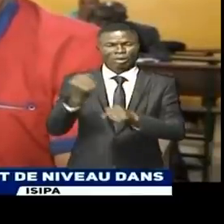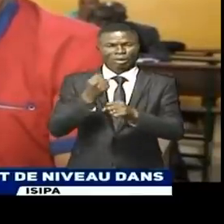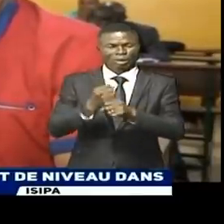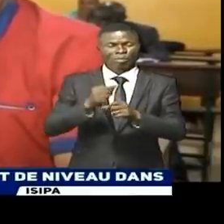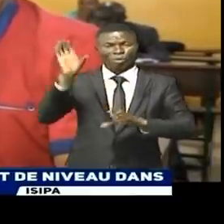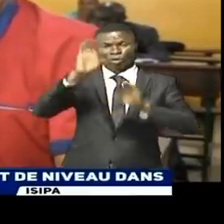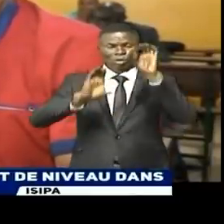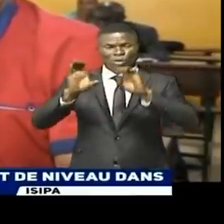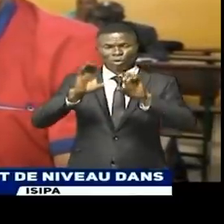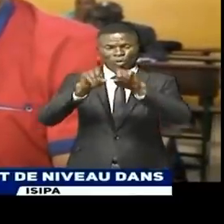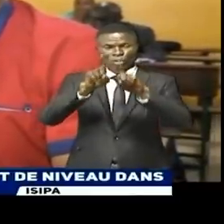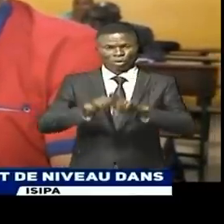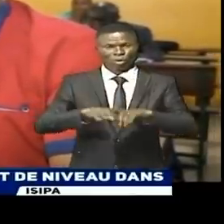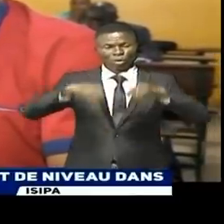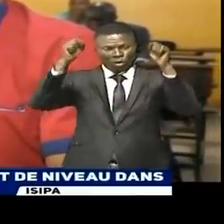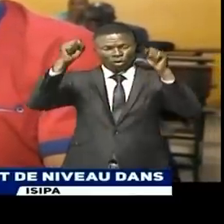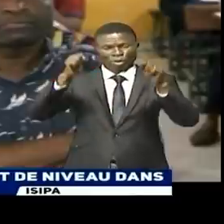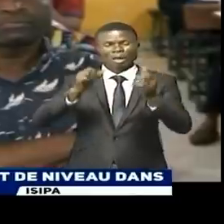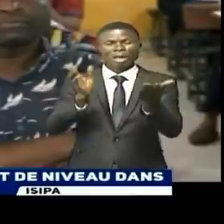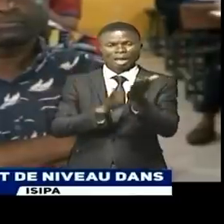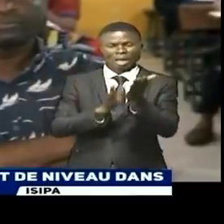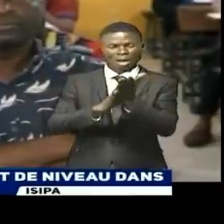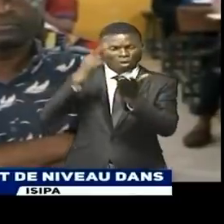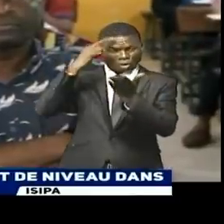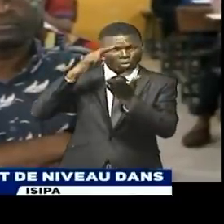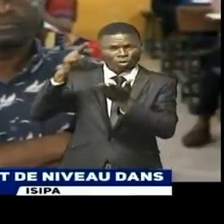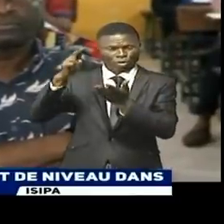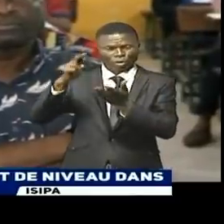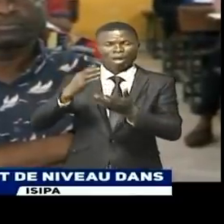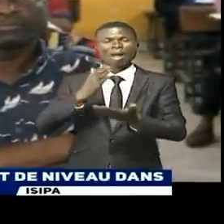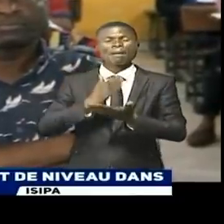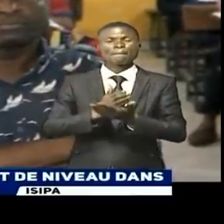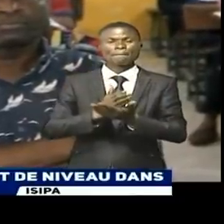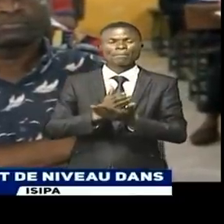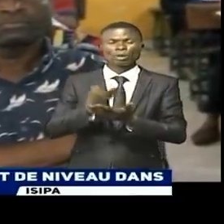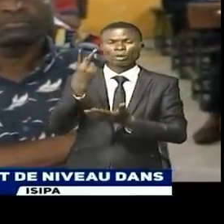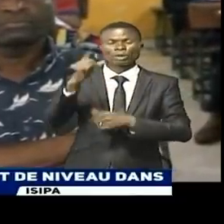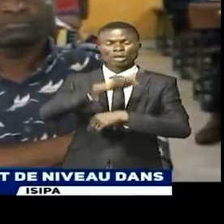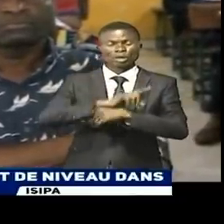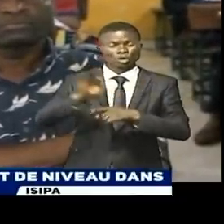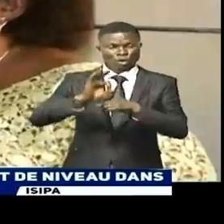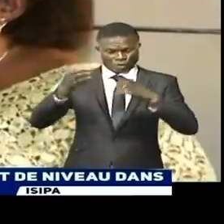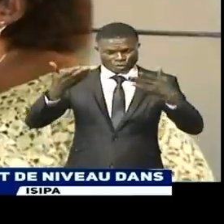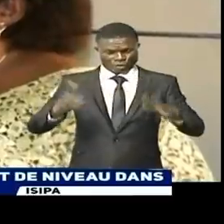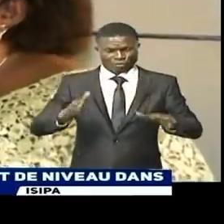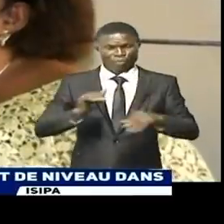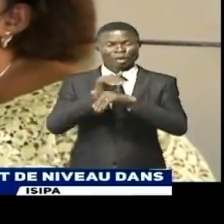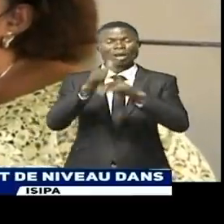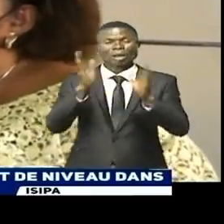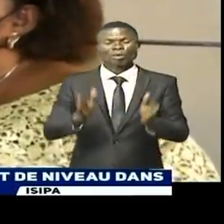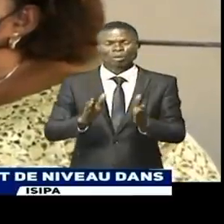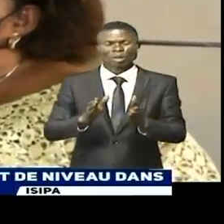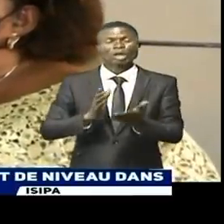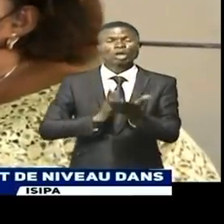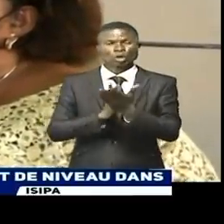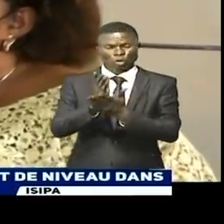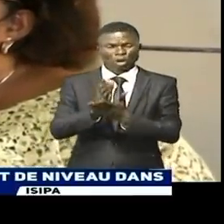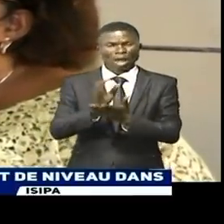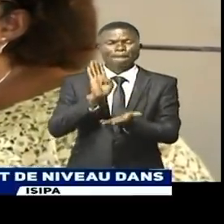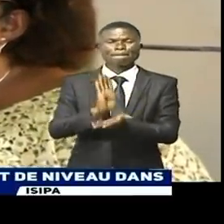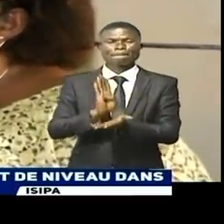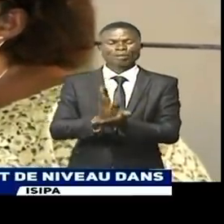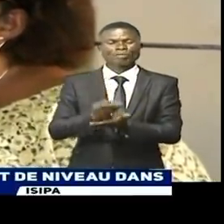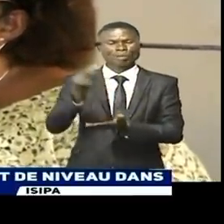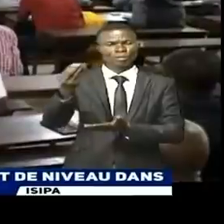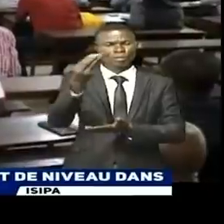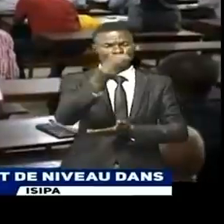opté par cet établissement universitaire privé après deux jours de formation les participants auront droit à un brevet c'est